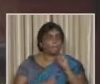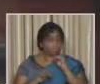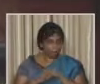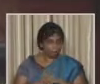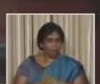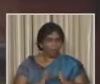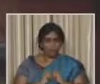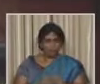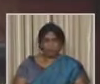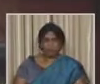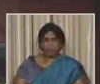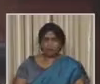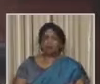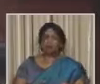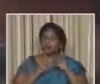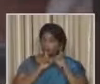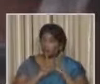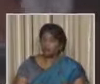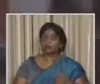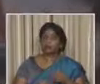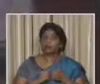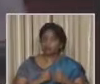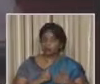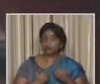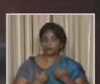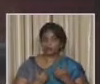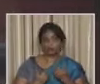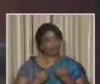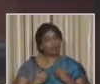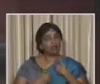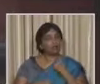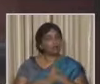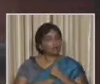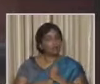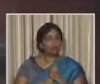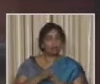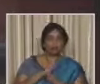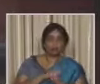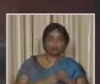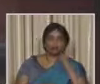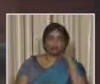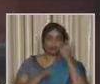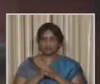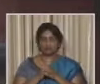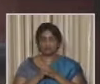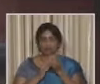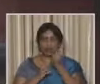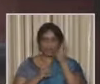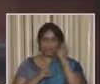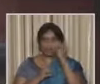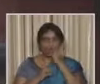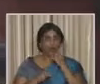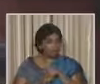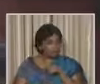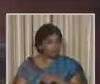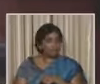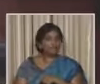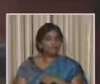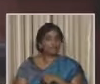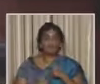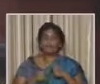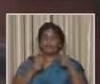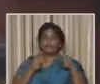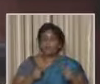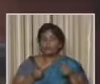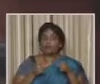பாராளுமன்றத்தில் பயனில்லையே. எனவே அரசாங்கத்திற்கு சார்பாக இருப்பது பிரச்சனை இல்லை. அரசாங்கம் ஒன்று இருக்கின்ற போதே எதிர்கட்சி பிரிவு